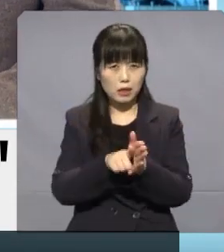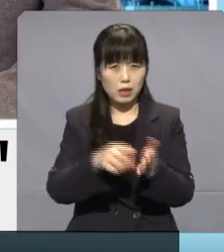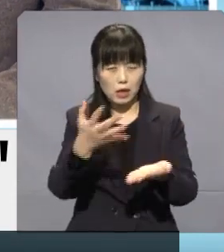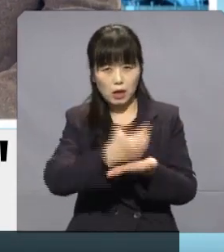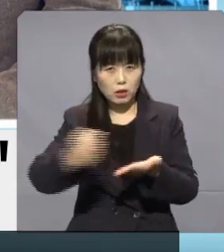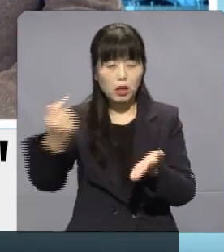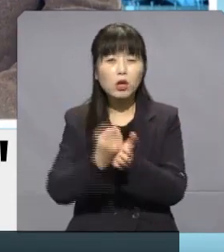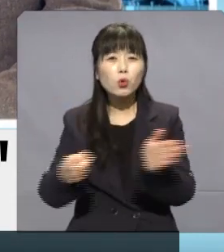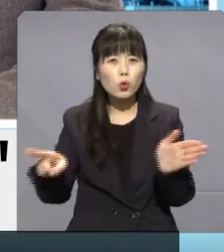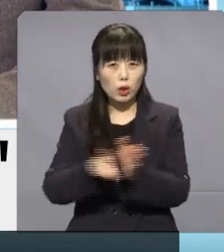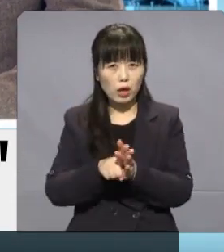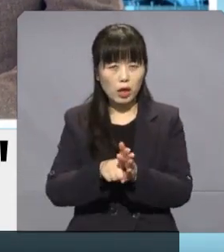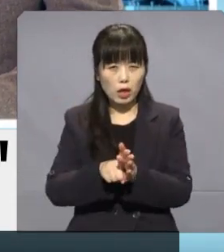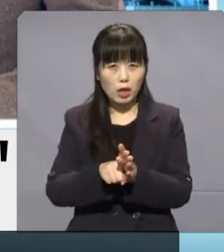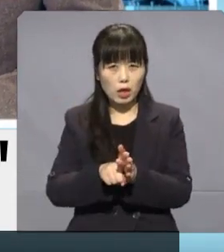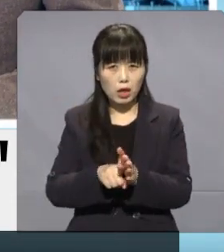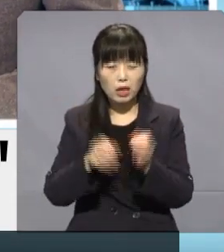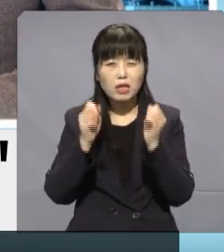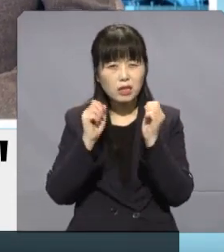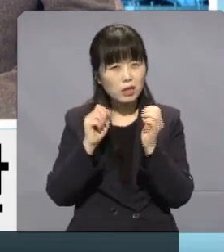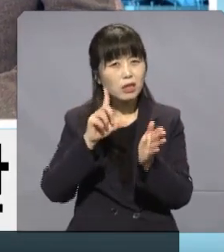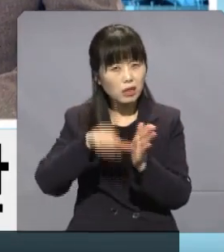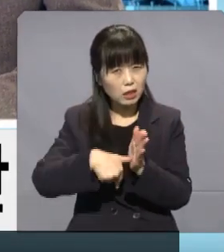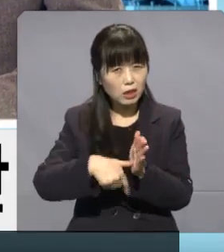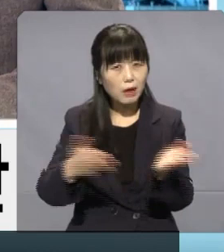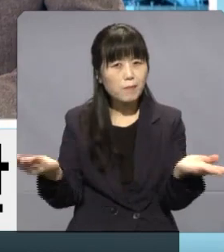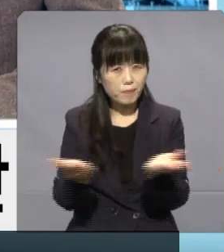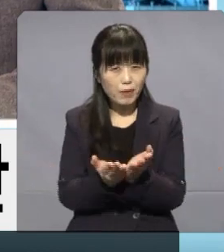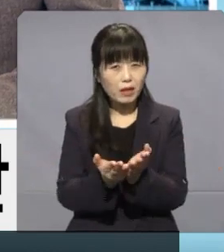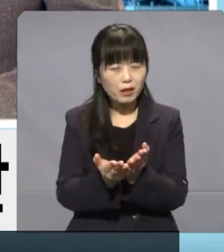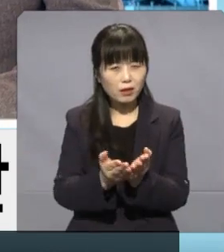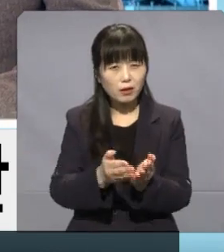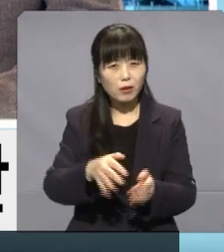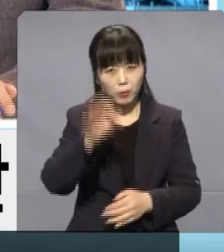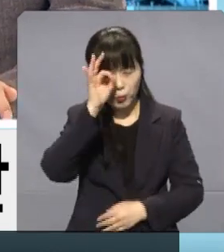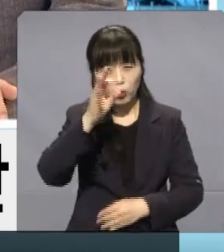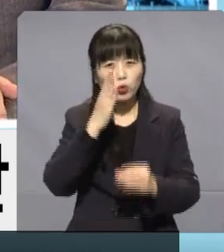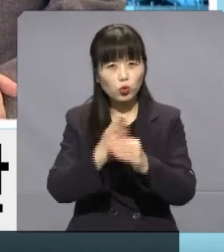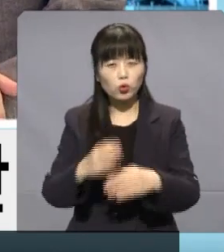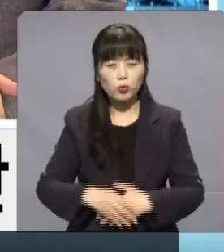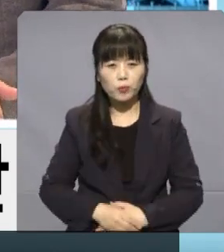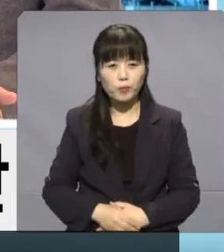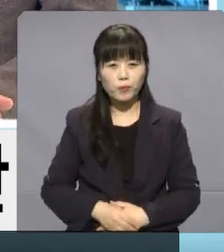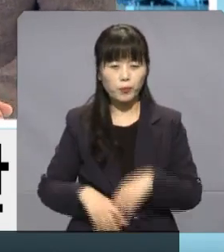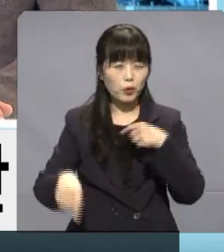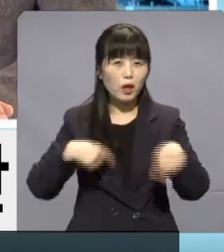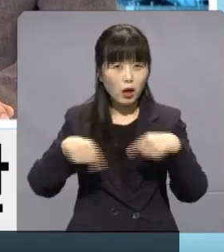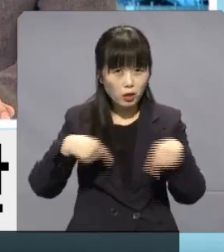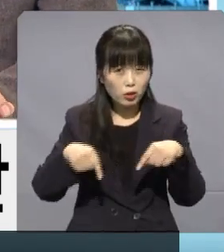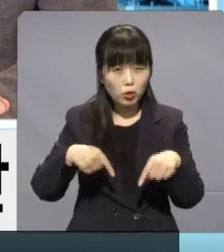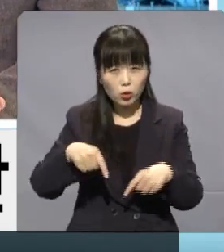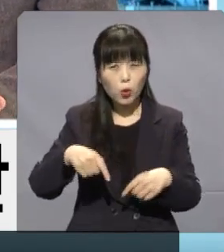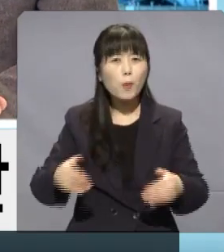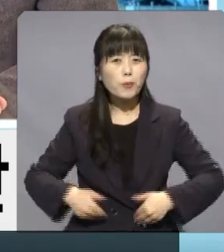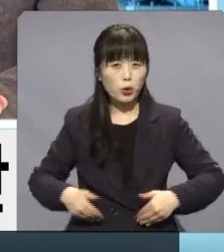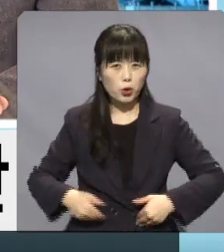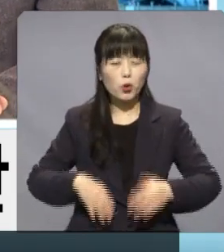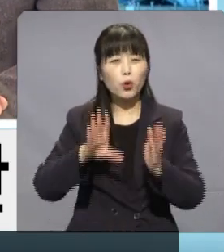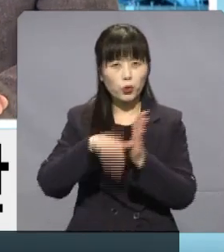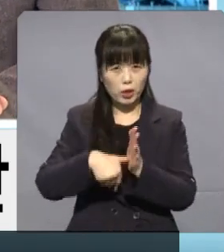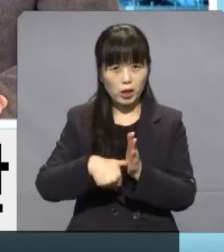위한 사면복권 타이밍으로 저 보고 있거든요. 그렇다고 본다면은 사실상 정치적으로 지금 굉장히 필요한